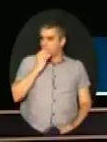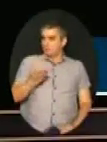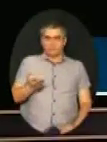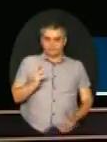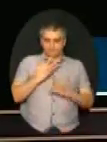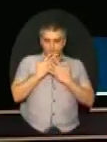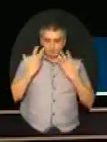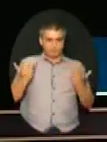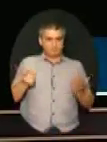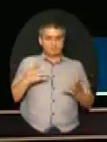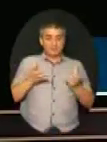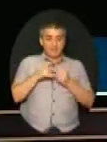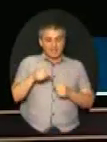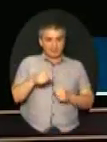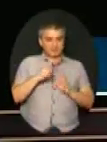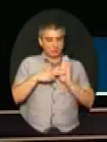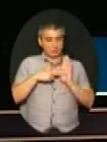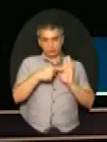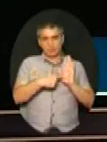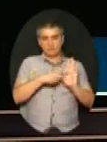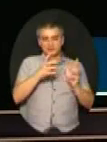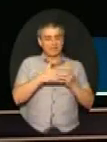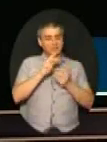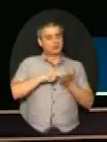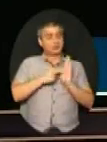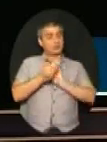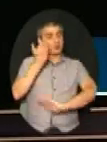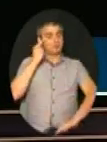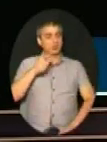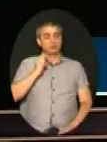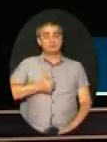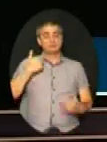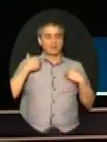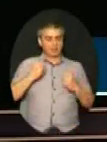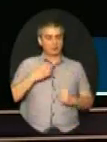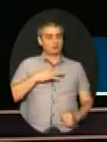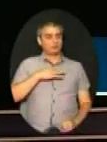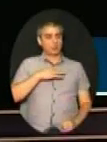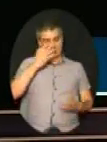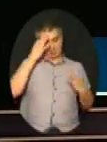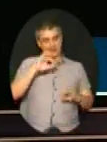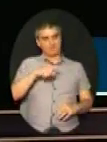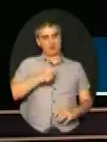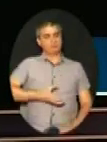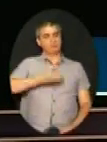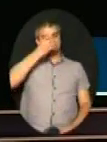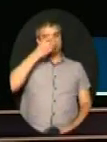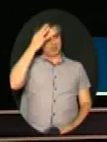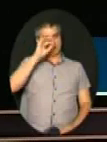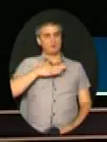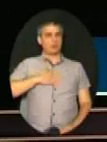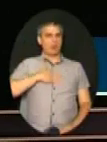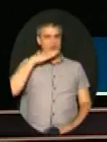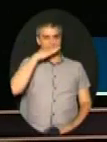כל כך ברור. הכנס הזה והתמונות שאתם הראיתם, זה כנס שתוכנן מראש של שר הביטחון ושלי לכבוד, הרמת כוסית לכבוד חג